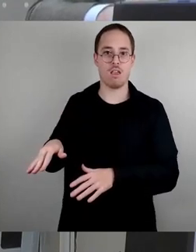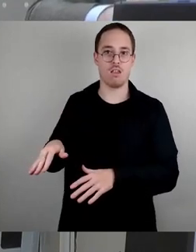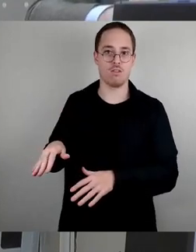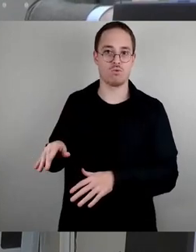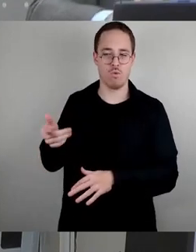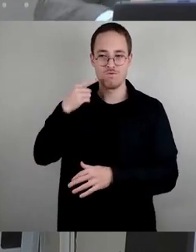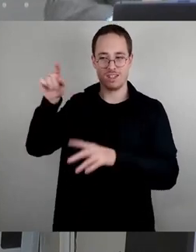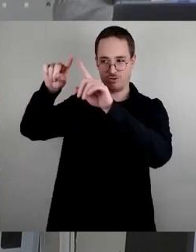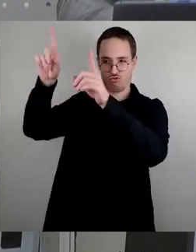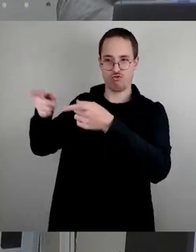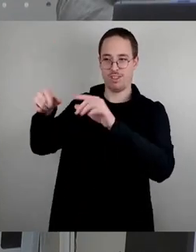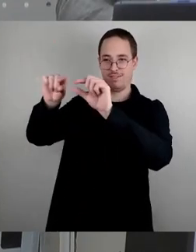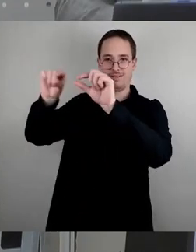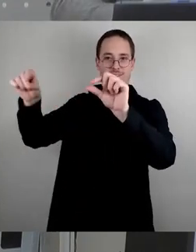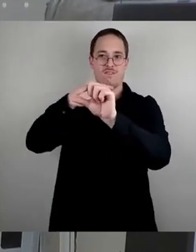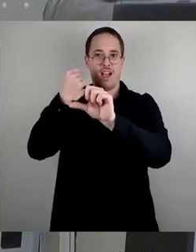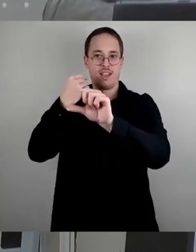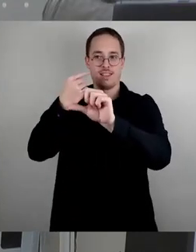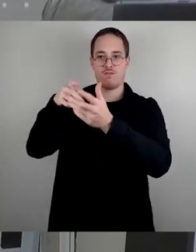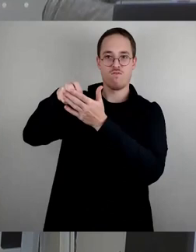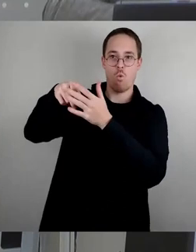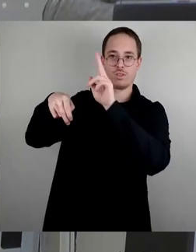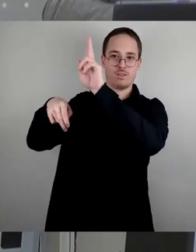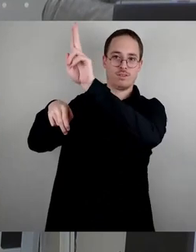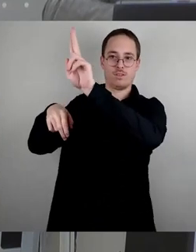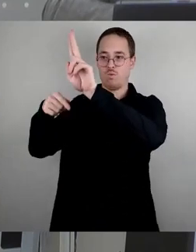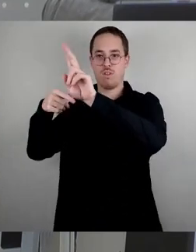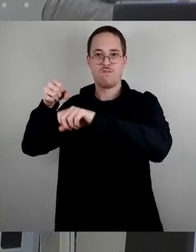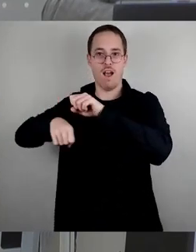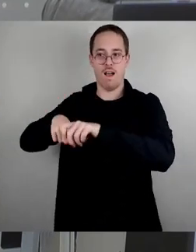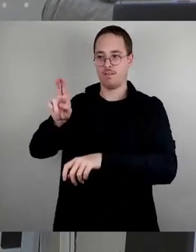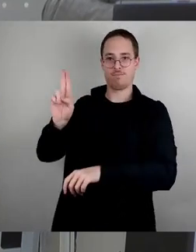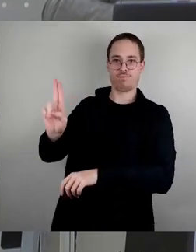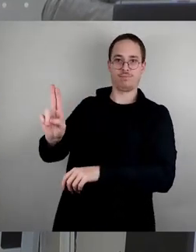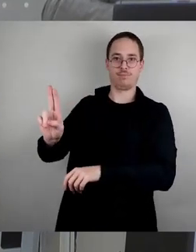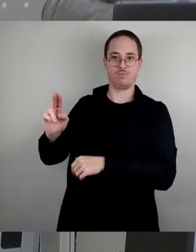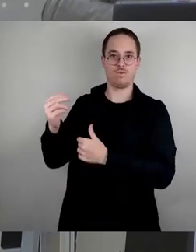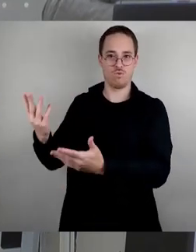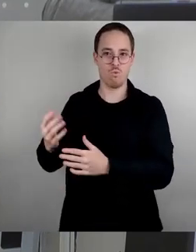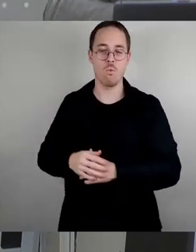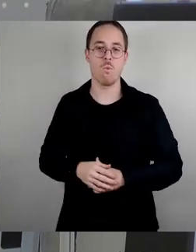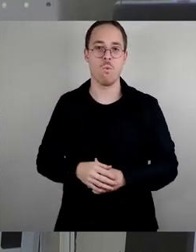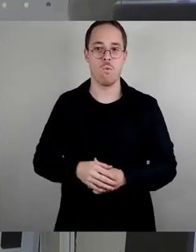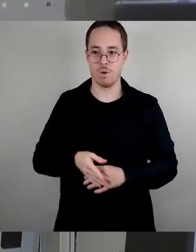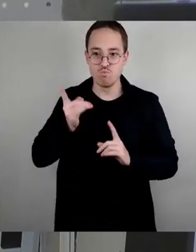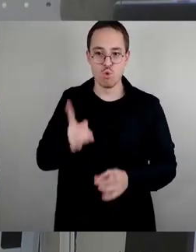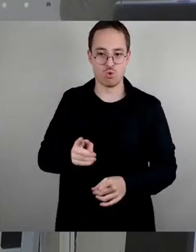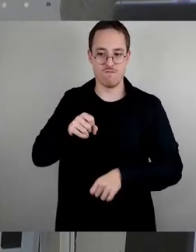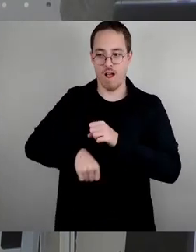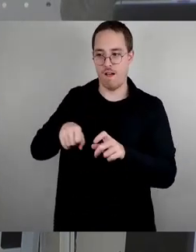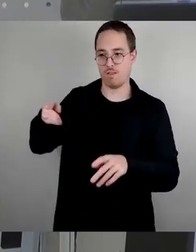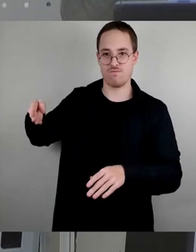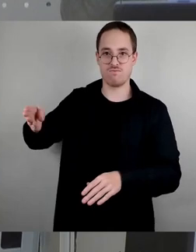Schild Radfahrer frei, dass ich dann auf diesem Fußweg fahren muss. Wir entwöhnen den Autofahrer langsam dran im Dresdner Stadtbild, dass